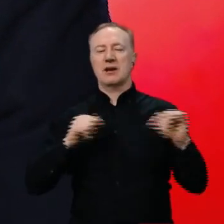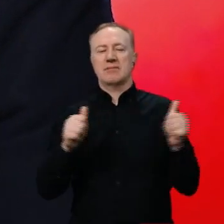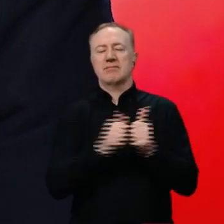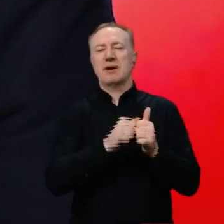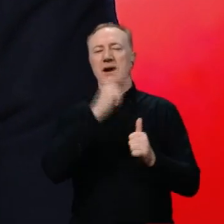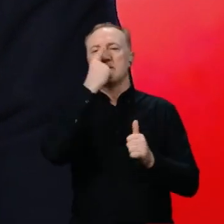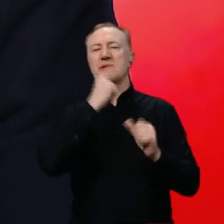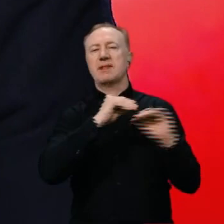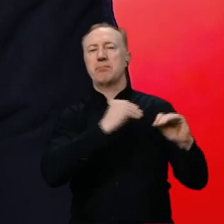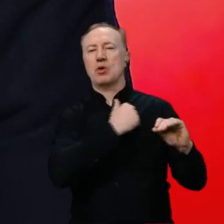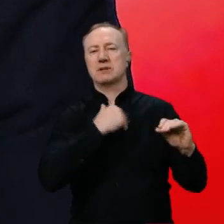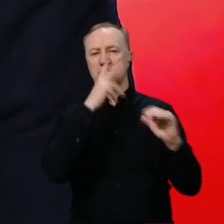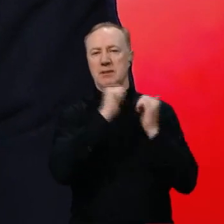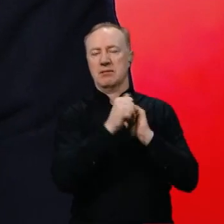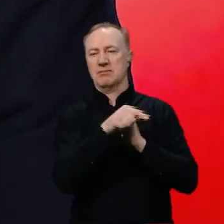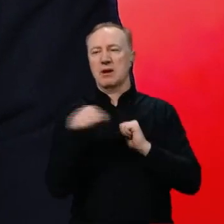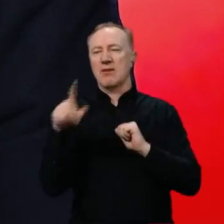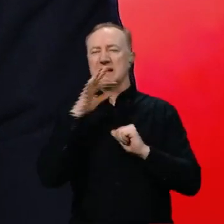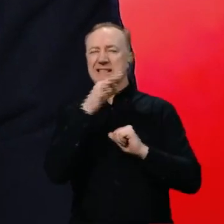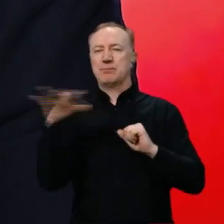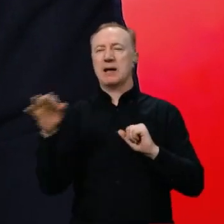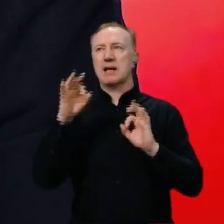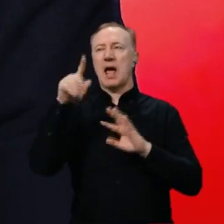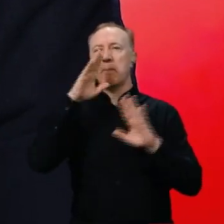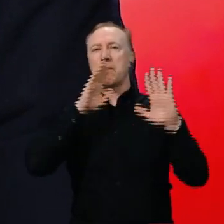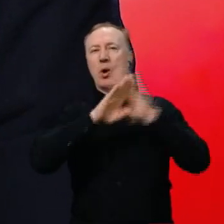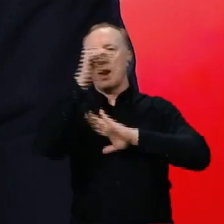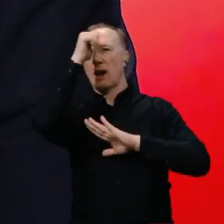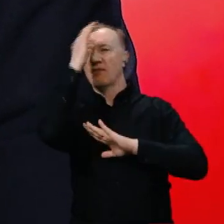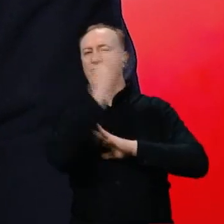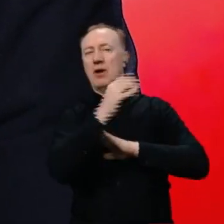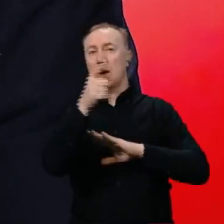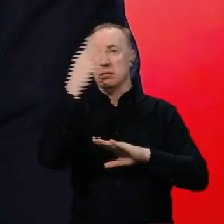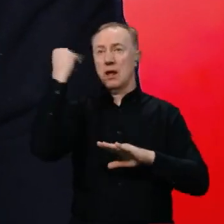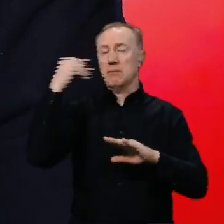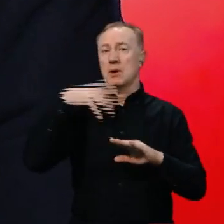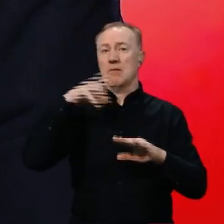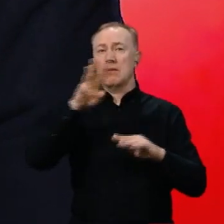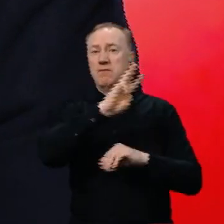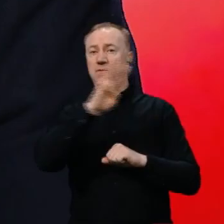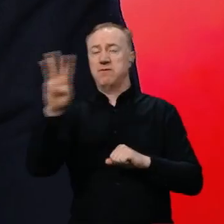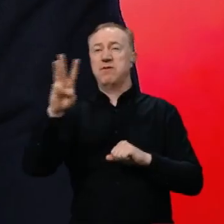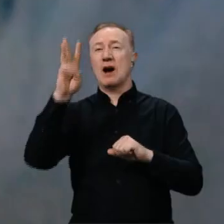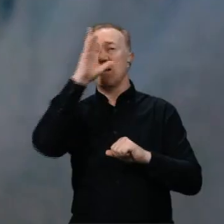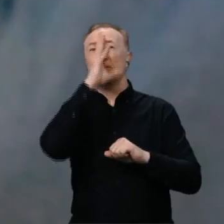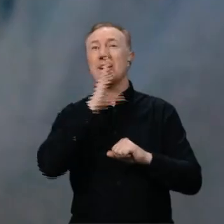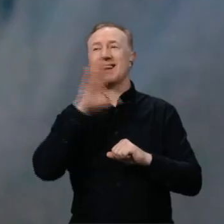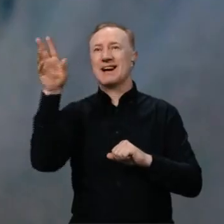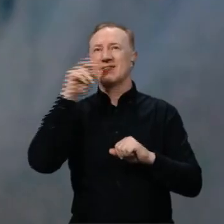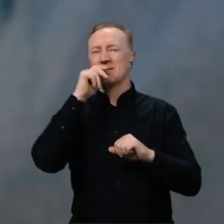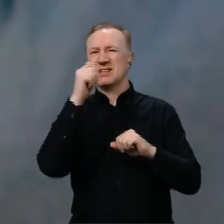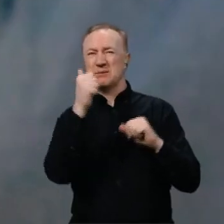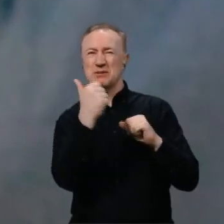Ja sam spojrzałem w Globo, wielki portal internetowy brazylijski. Tam jest 6-7 artykułów o Paulo